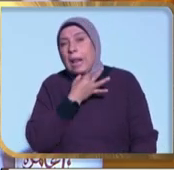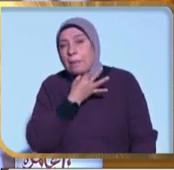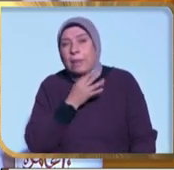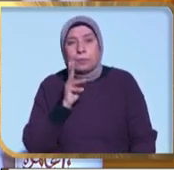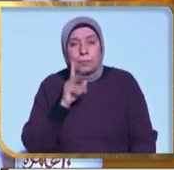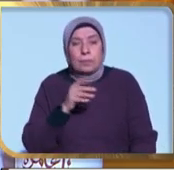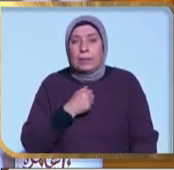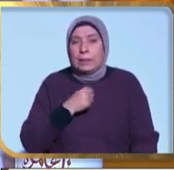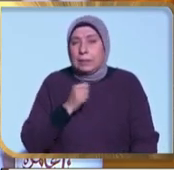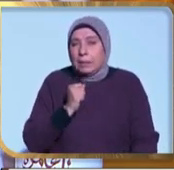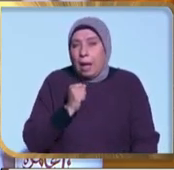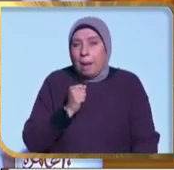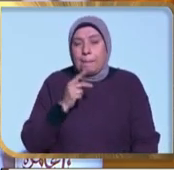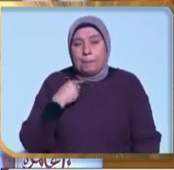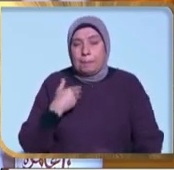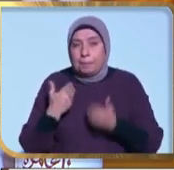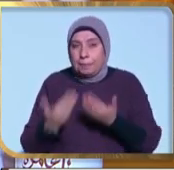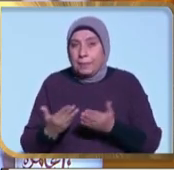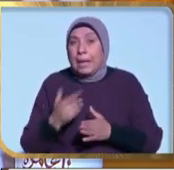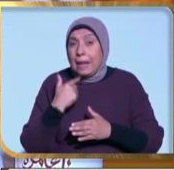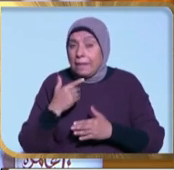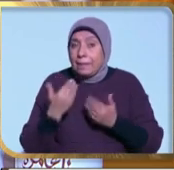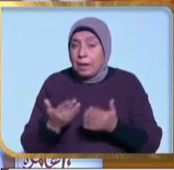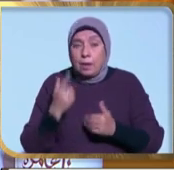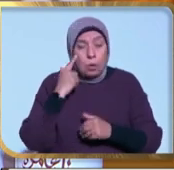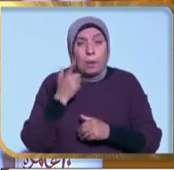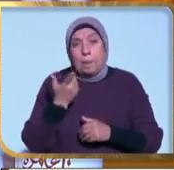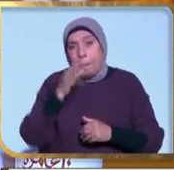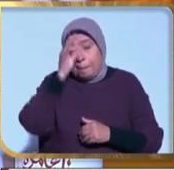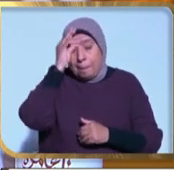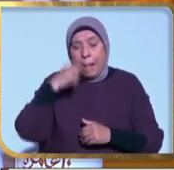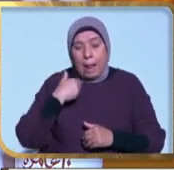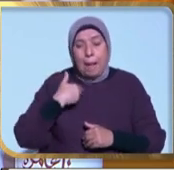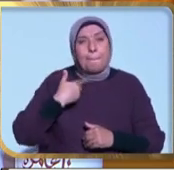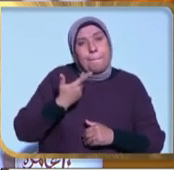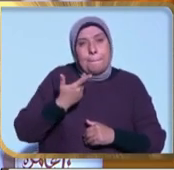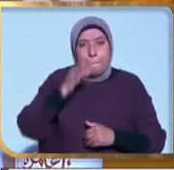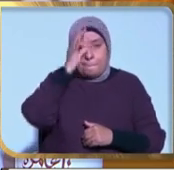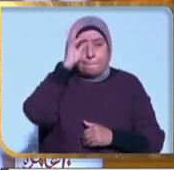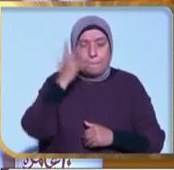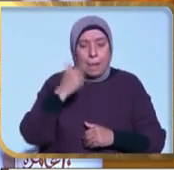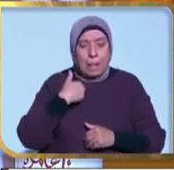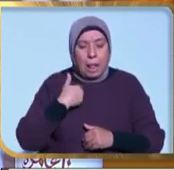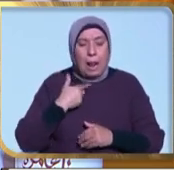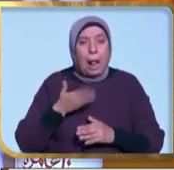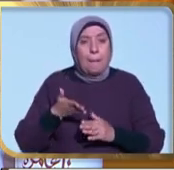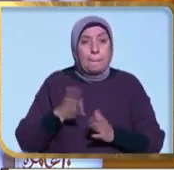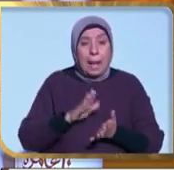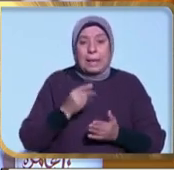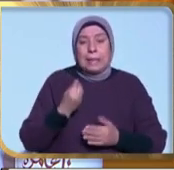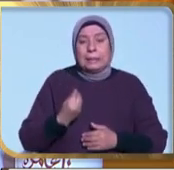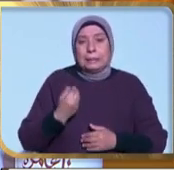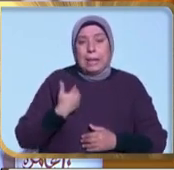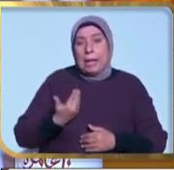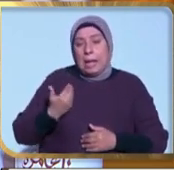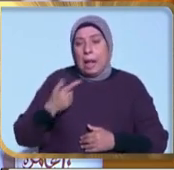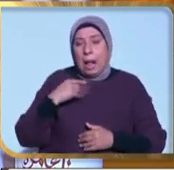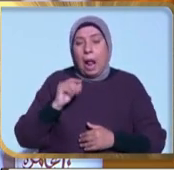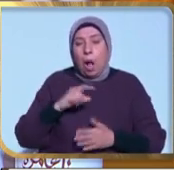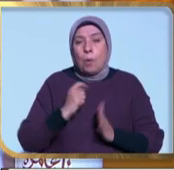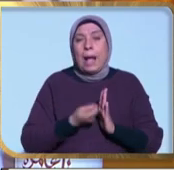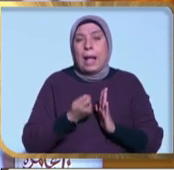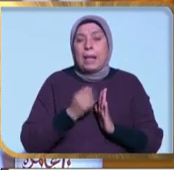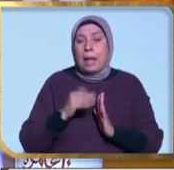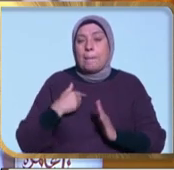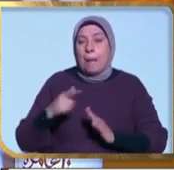من وهب له بعد موته ا زي مثلا لما نقول ان عايز يامن للبنات زي ما نقول حضور معنى التامين في حياته ان